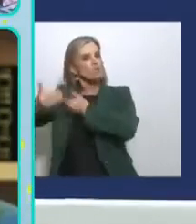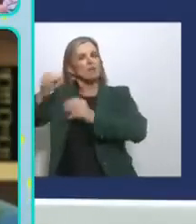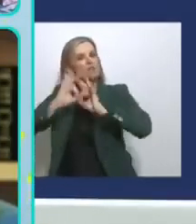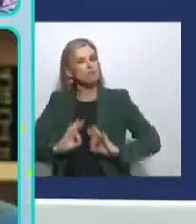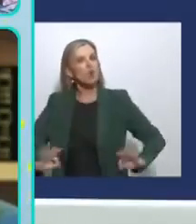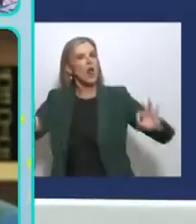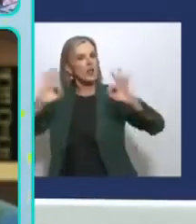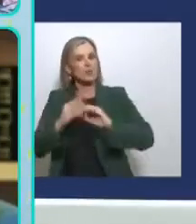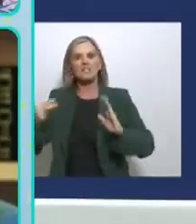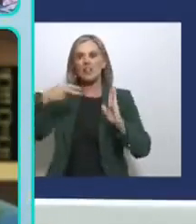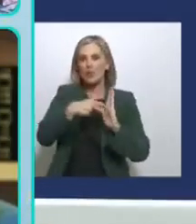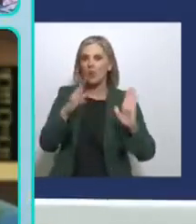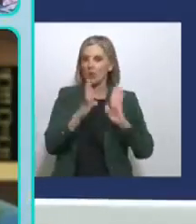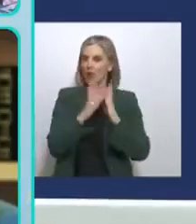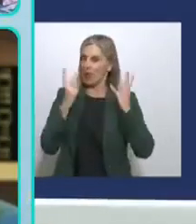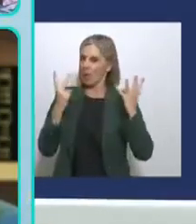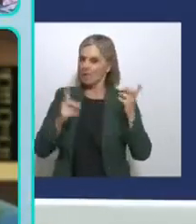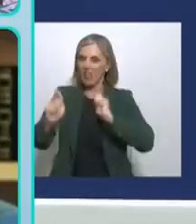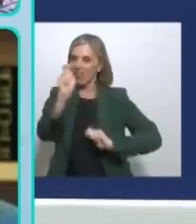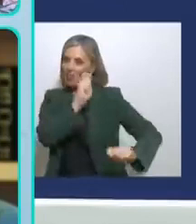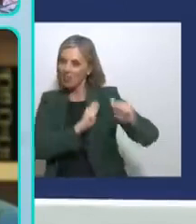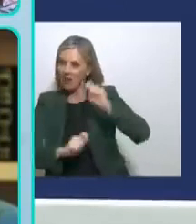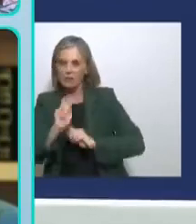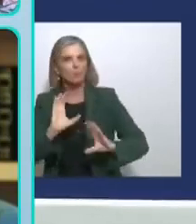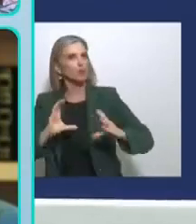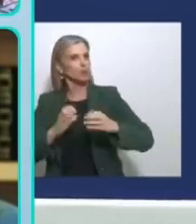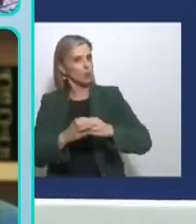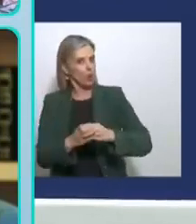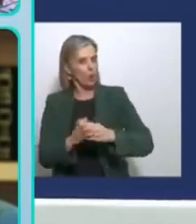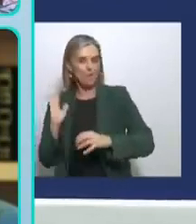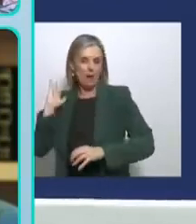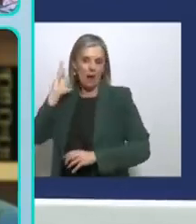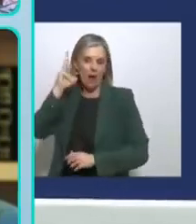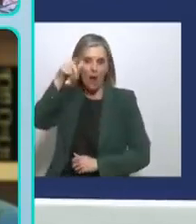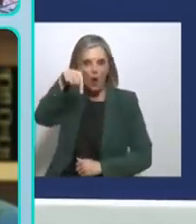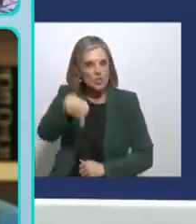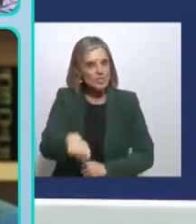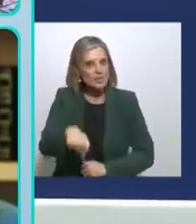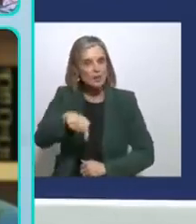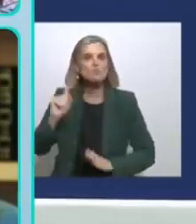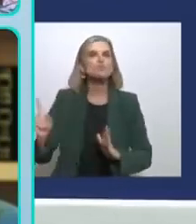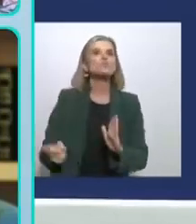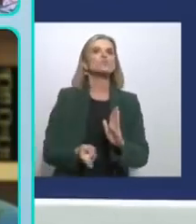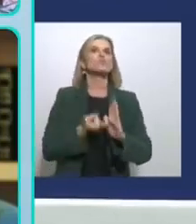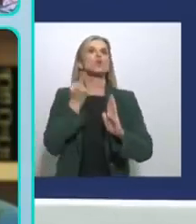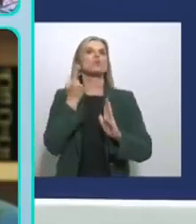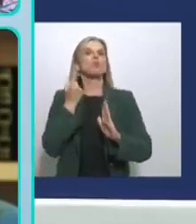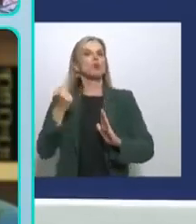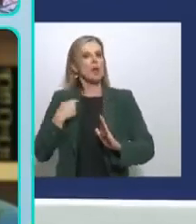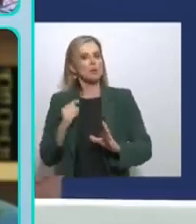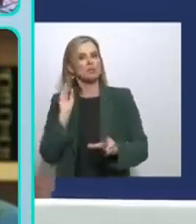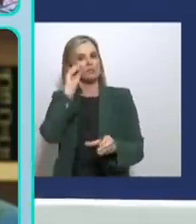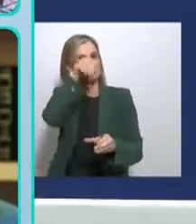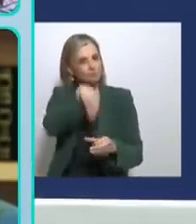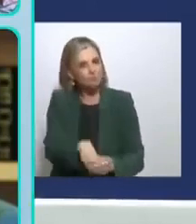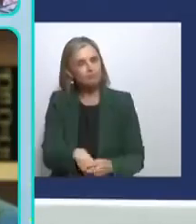Κασιδιάρη, πήρε κοντά στο 5%. Πώς είναι δυνατόν, επειδή συζητιέται από χθες, πώς είναι δυνατόν η Δημοκρατία